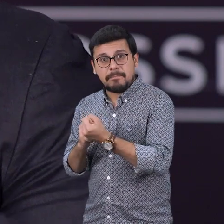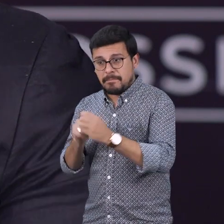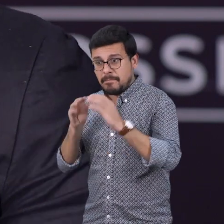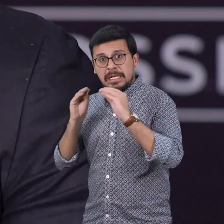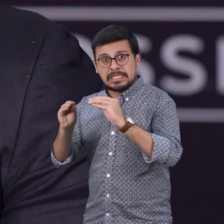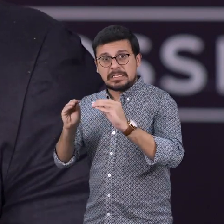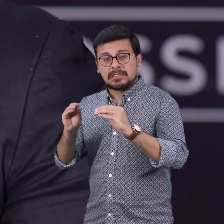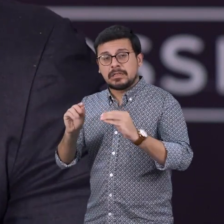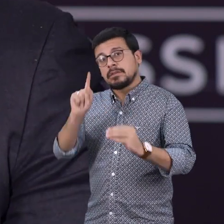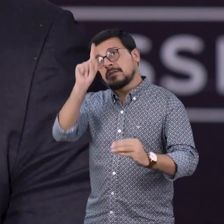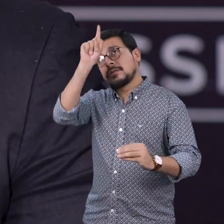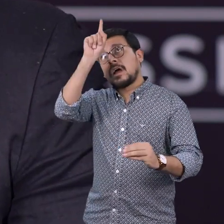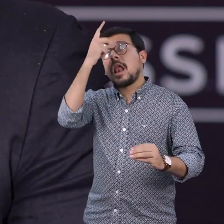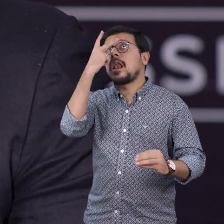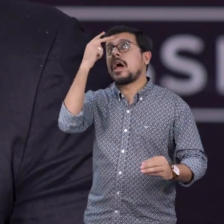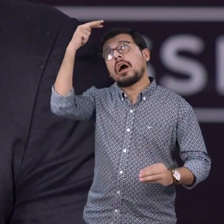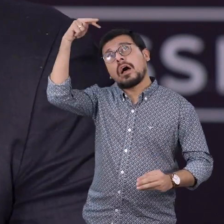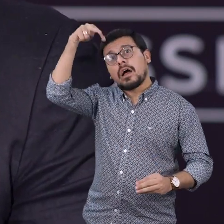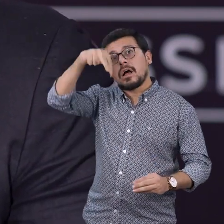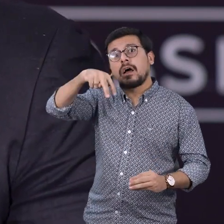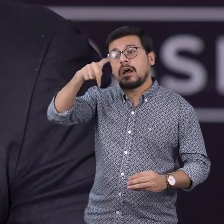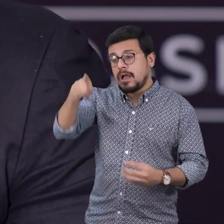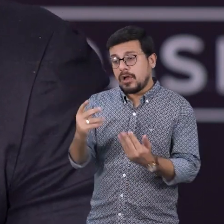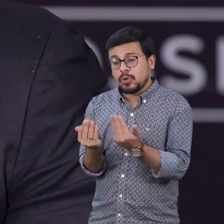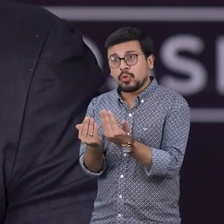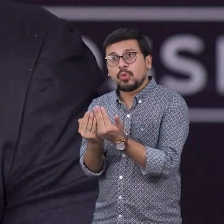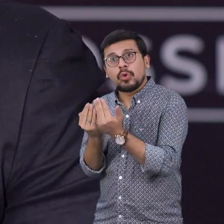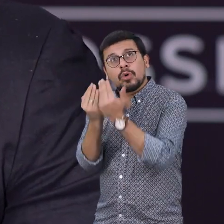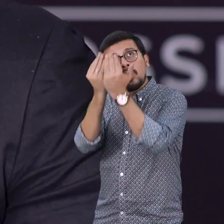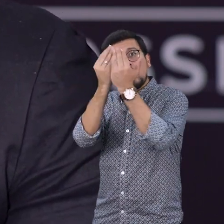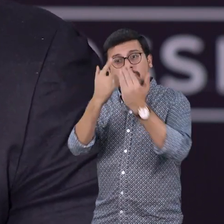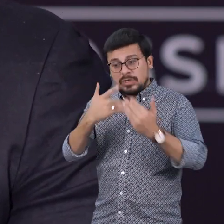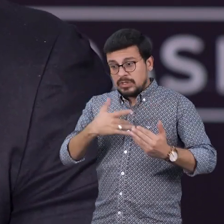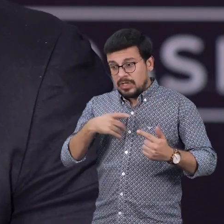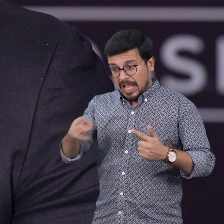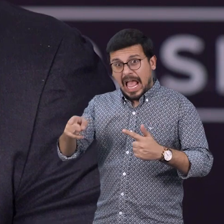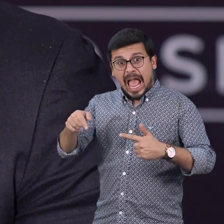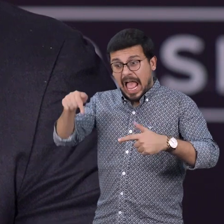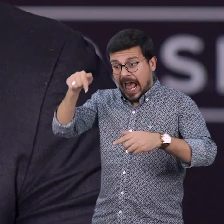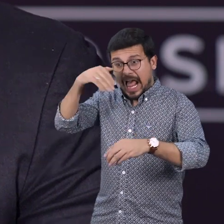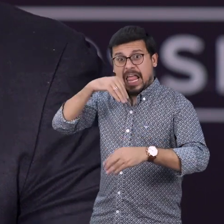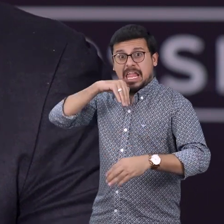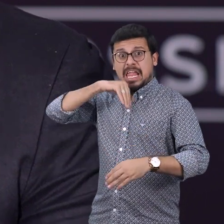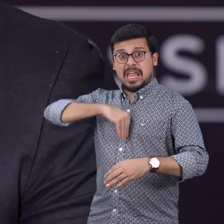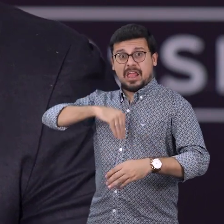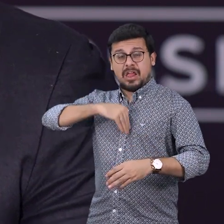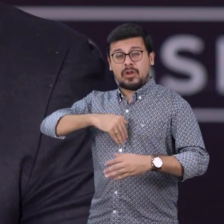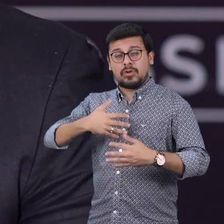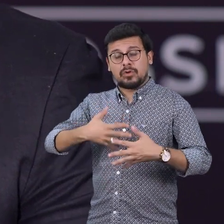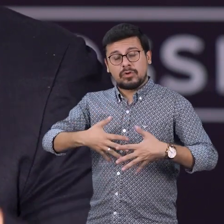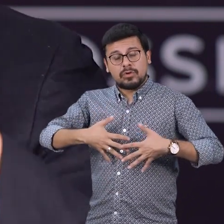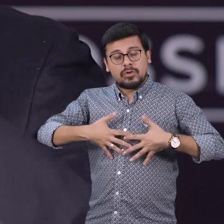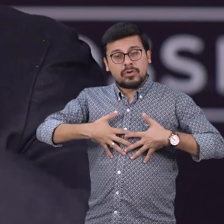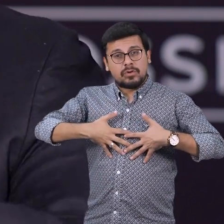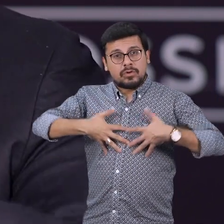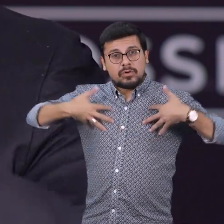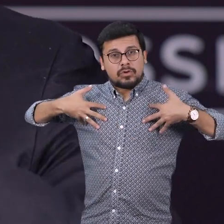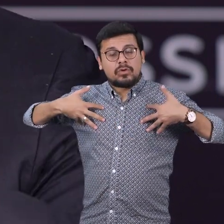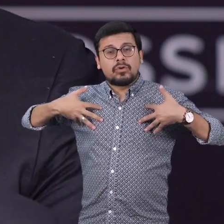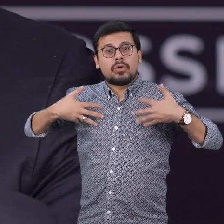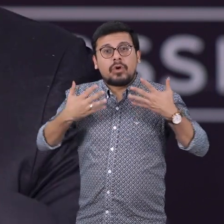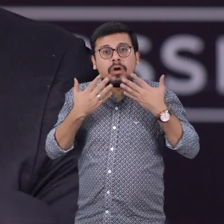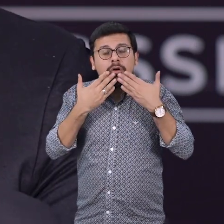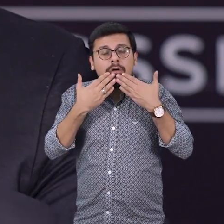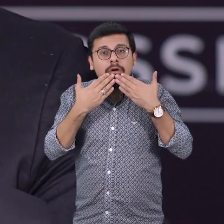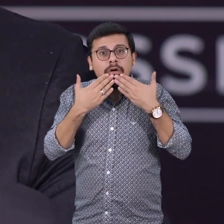شیئر دیٹ we are developing skills for people as well. آپ کسی کو ایک وقت کی